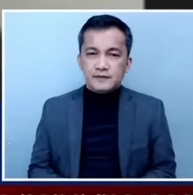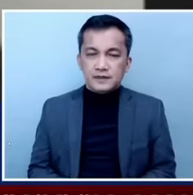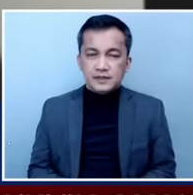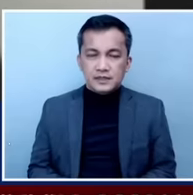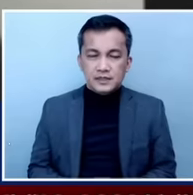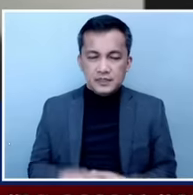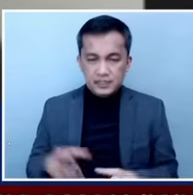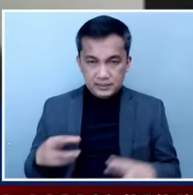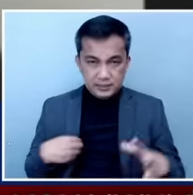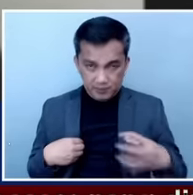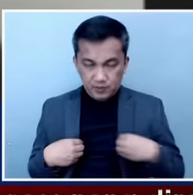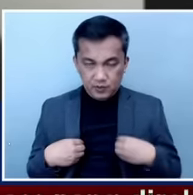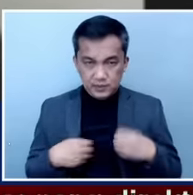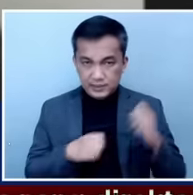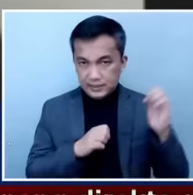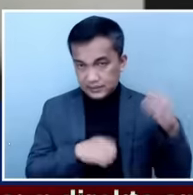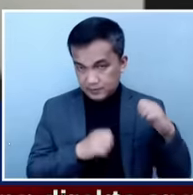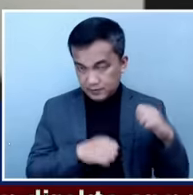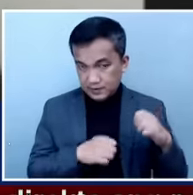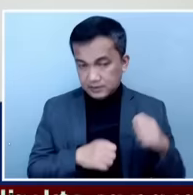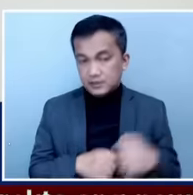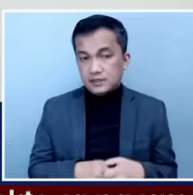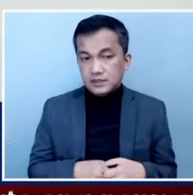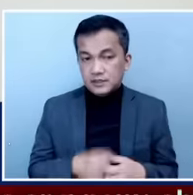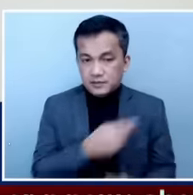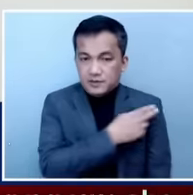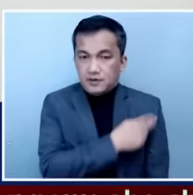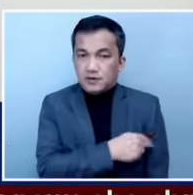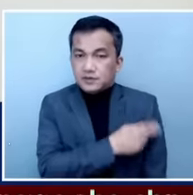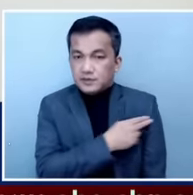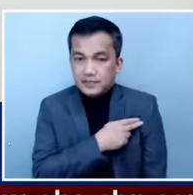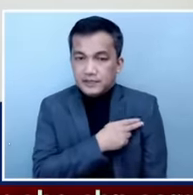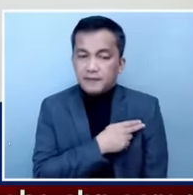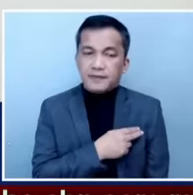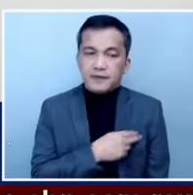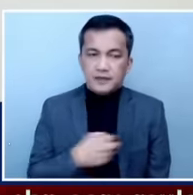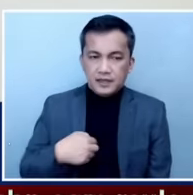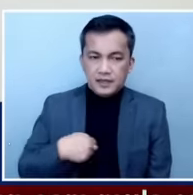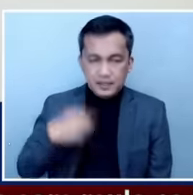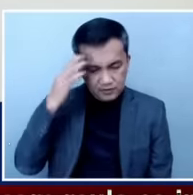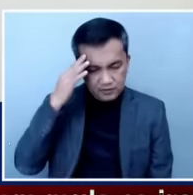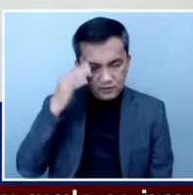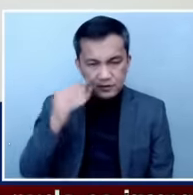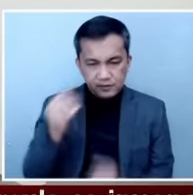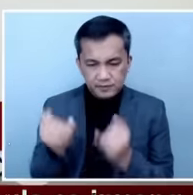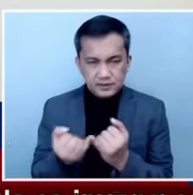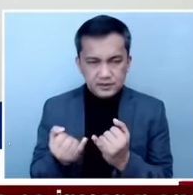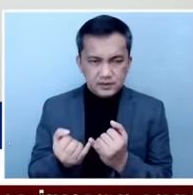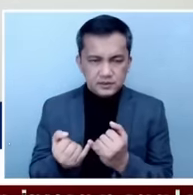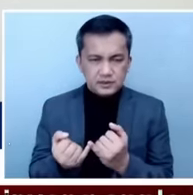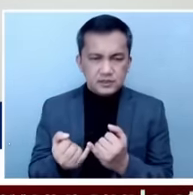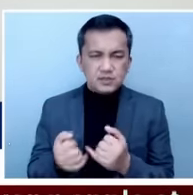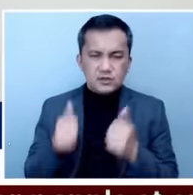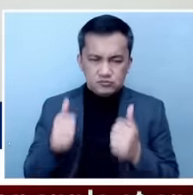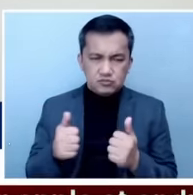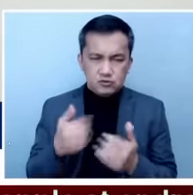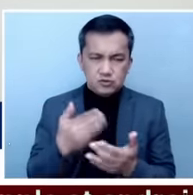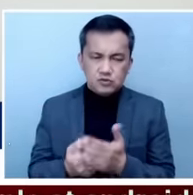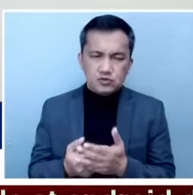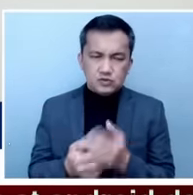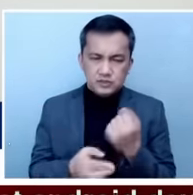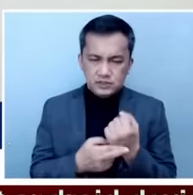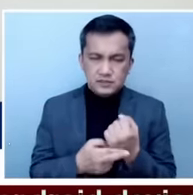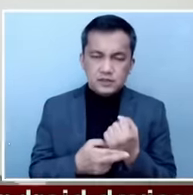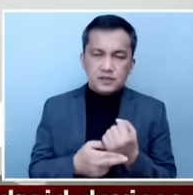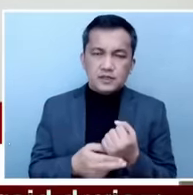receivables na ini-expect pa ang mga hospitals. I know PhilHealth is healthy with a very good reserve and very good